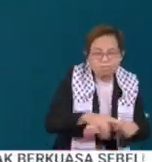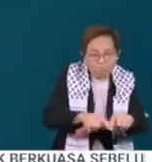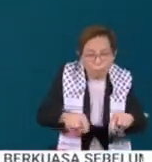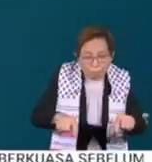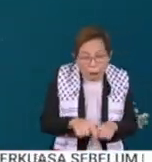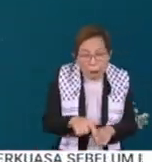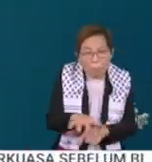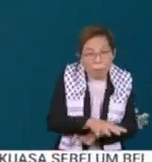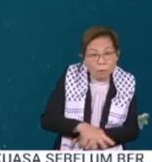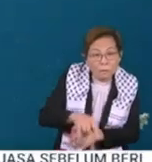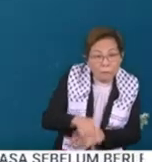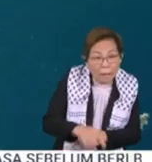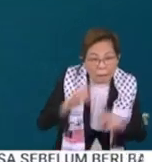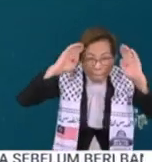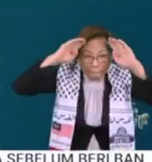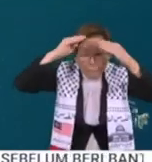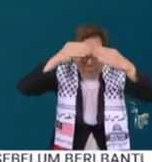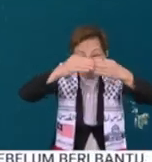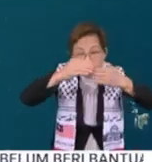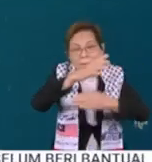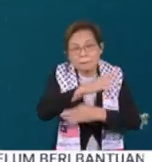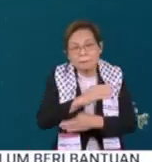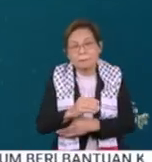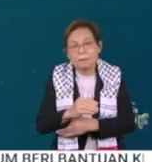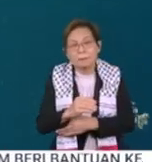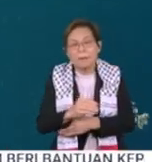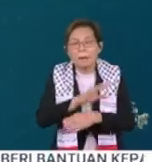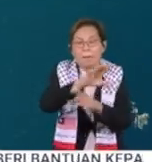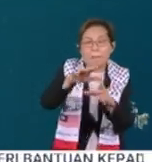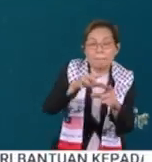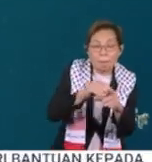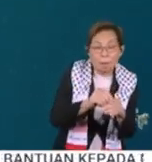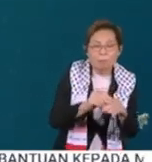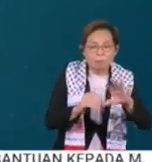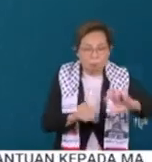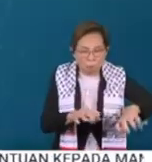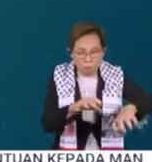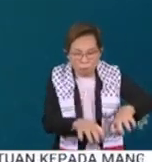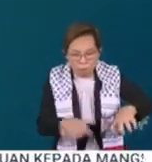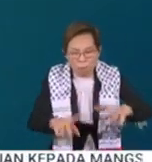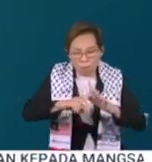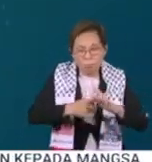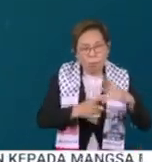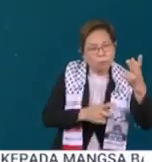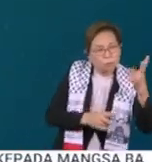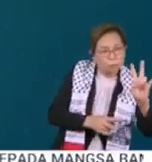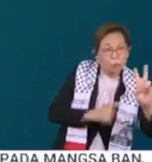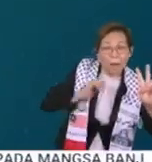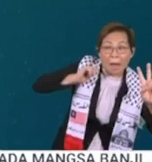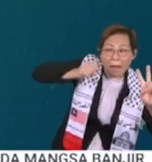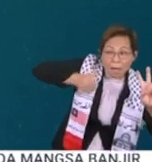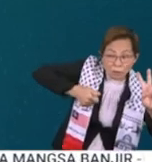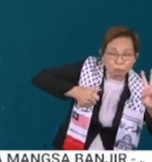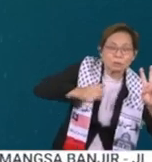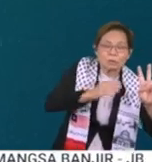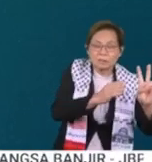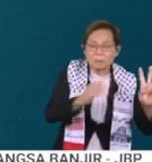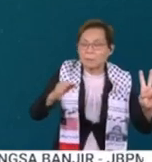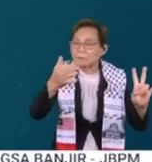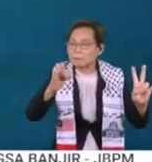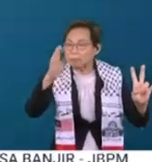kawasan Pahang yang melibatkan beberapa buah daerah bermula pada 17 esok sehingga ke